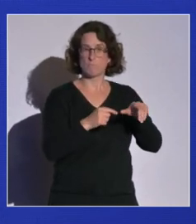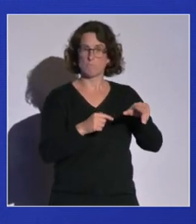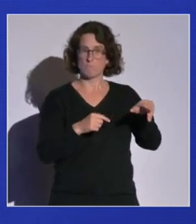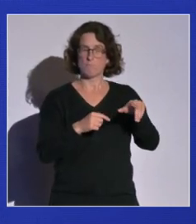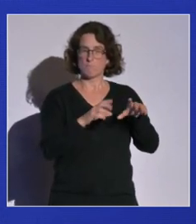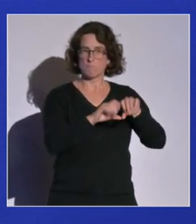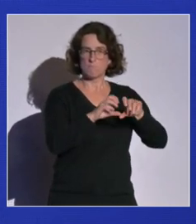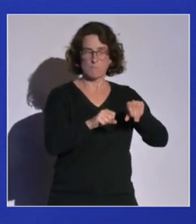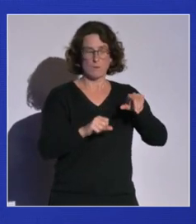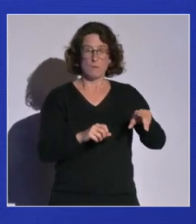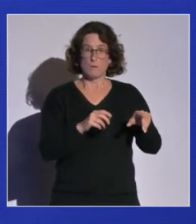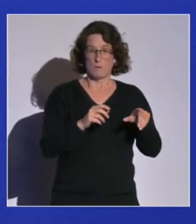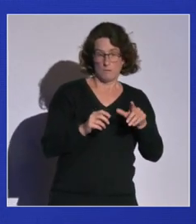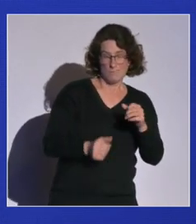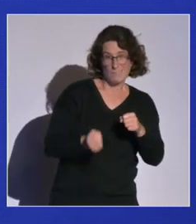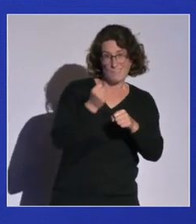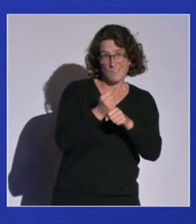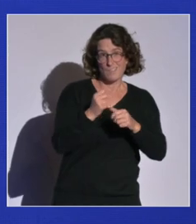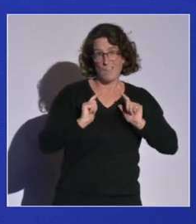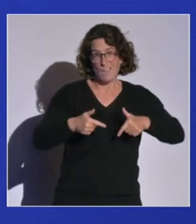est simple, école sans écran.